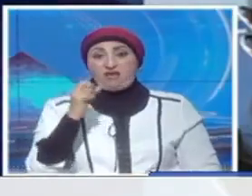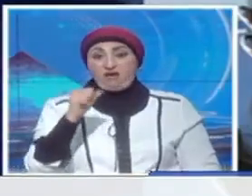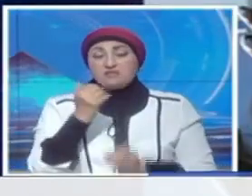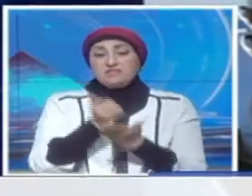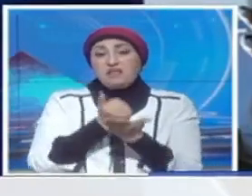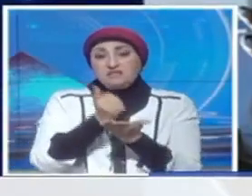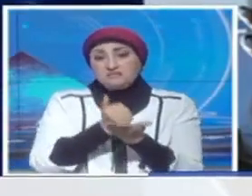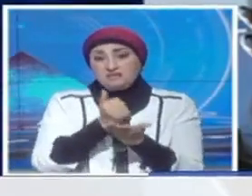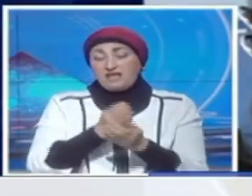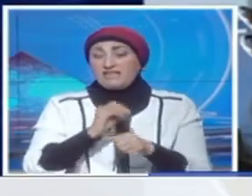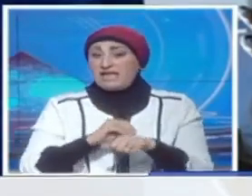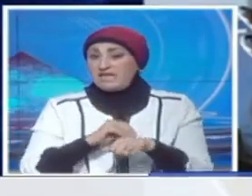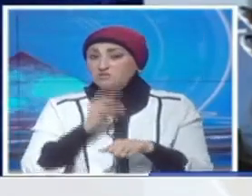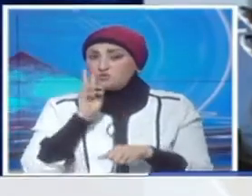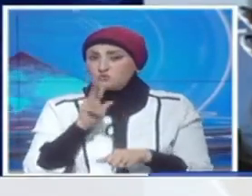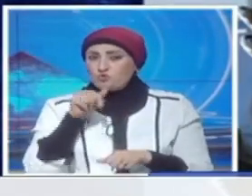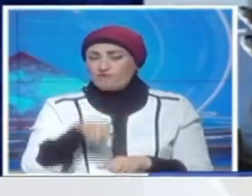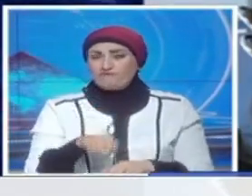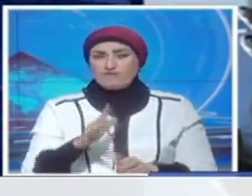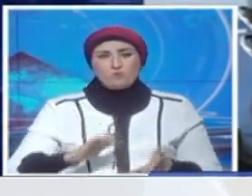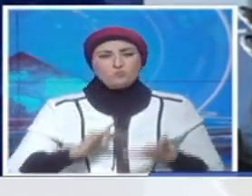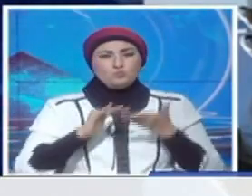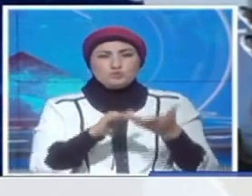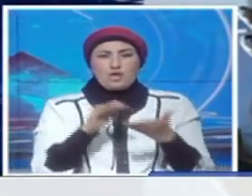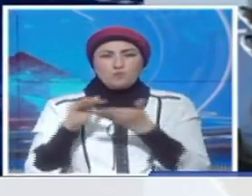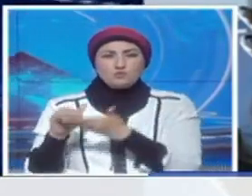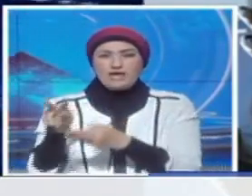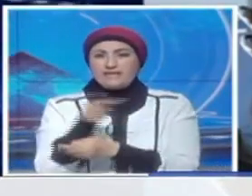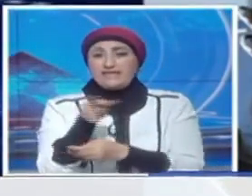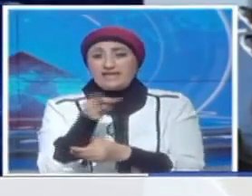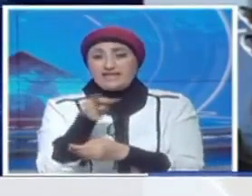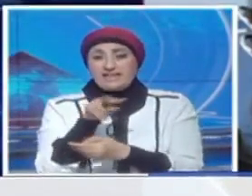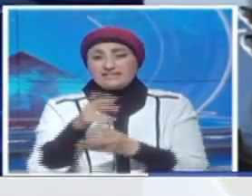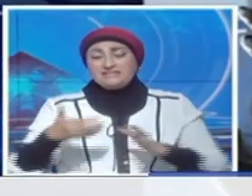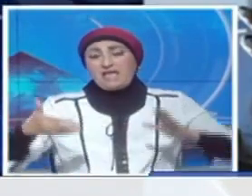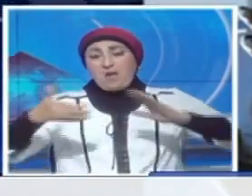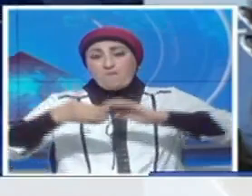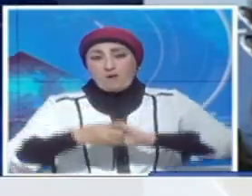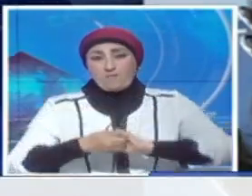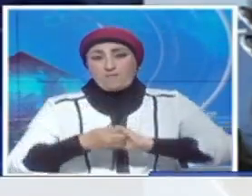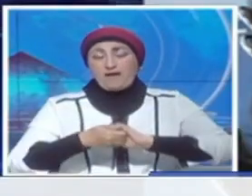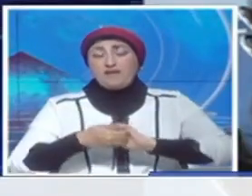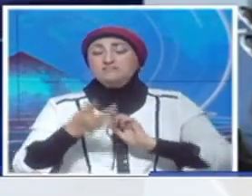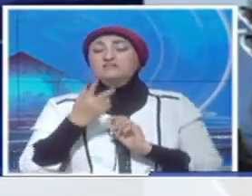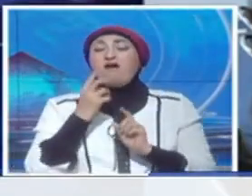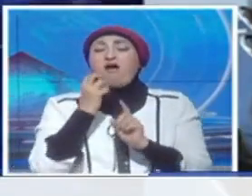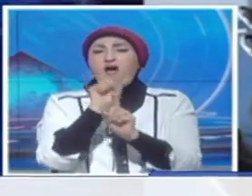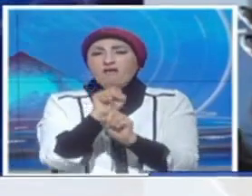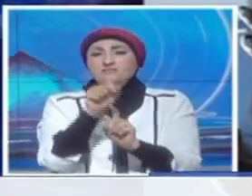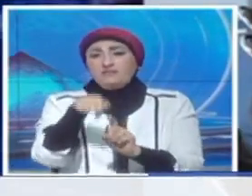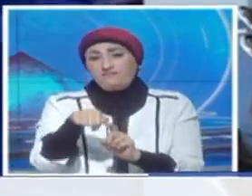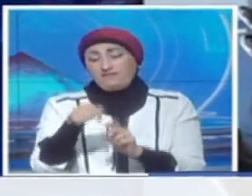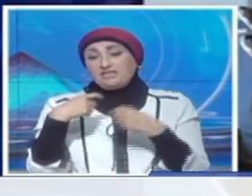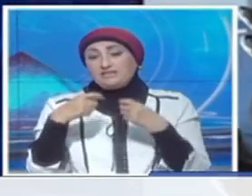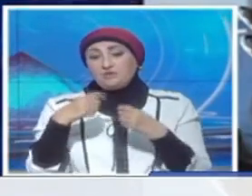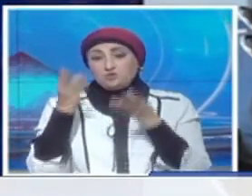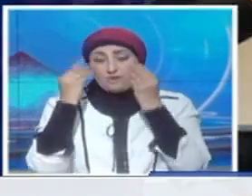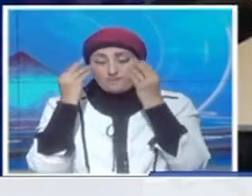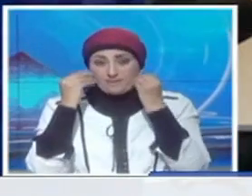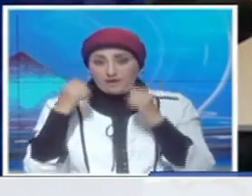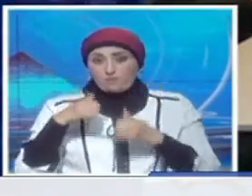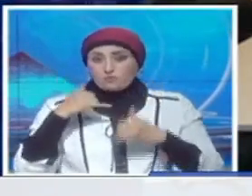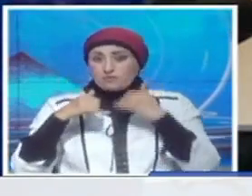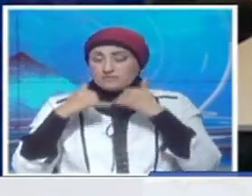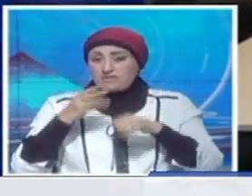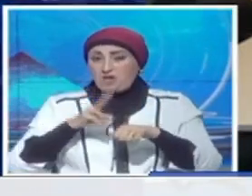الألماني للاقتصاد، وتم بحث سبل دفع التعاون بين البلدين في مجال الاتصالات وتكنولوجيا